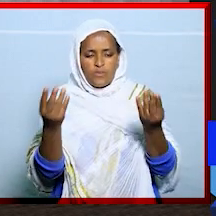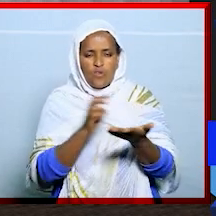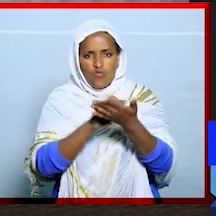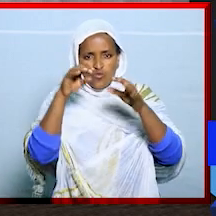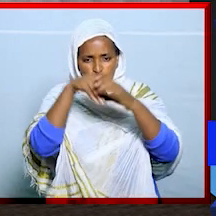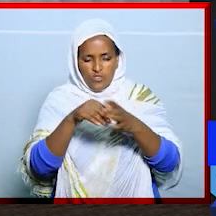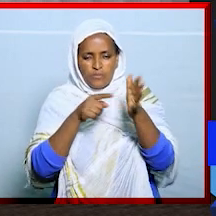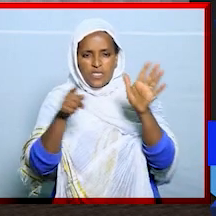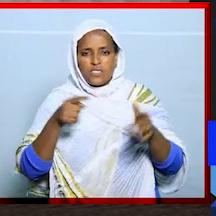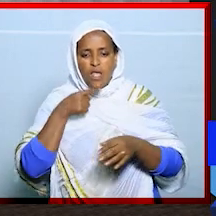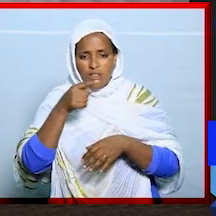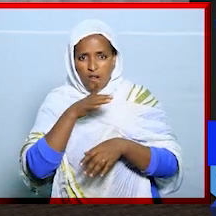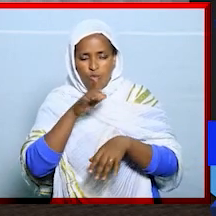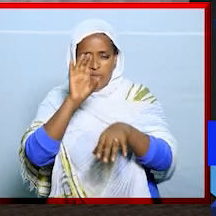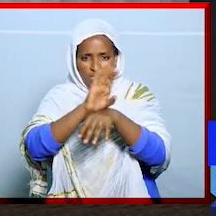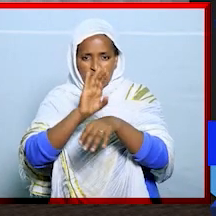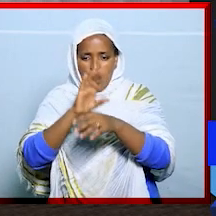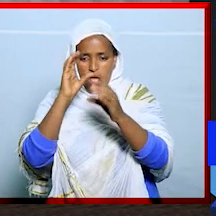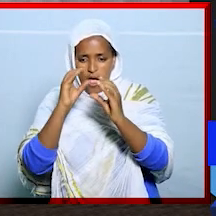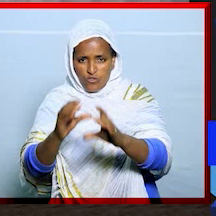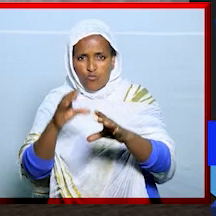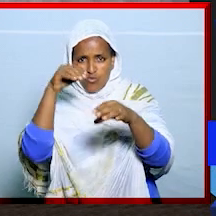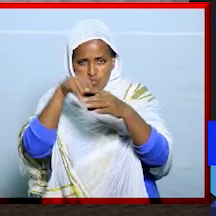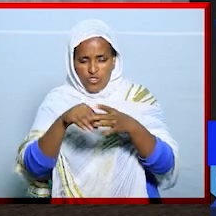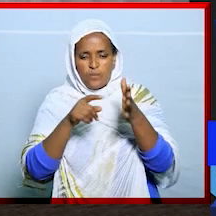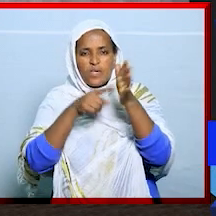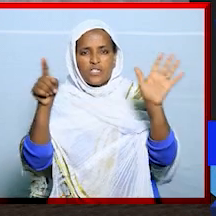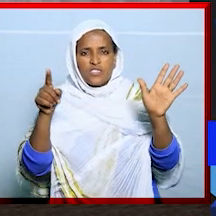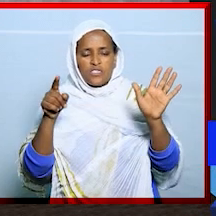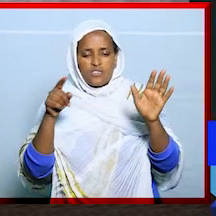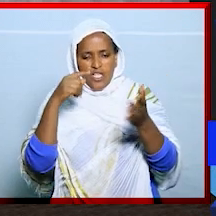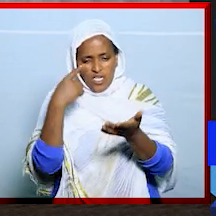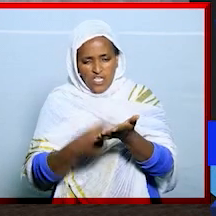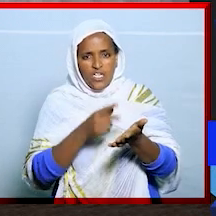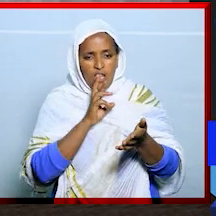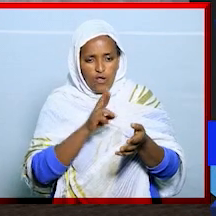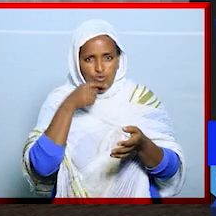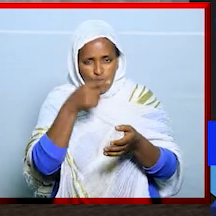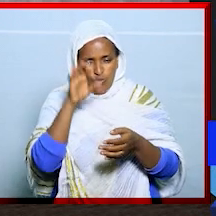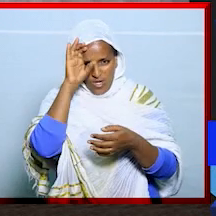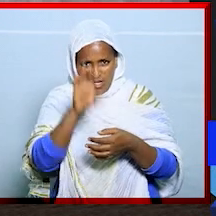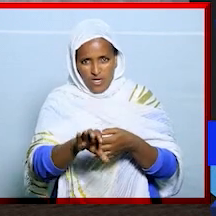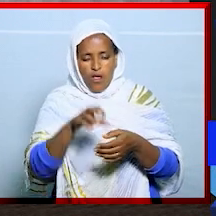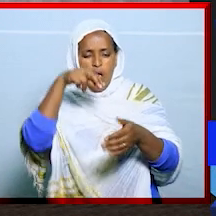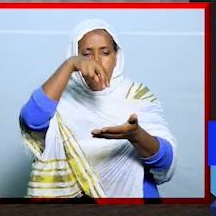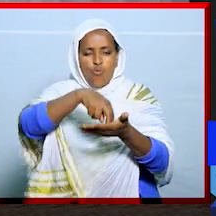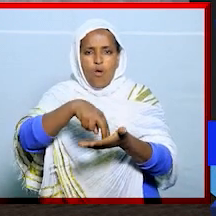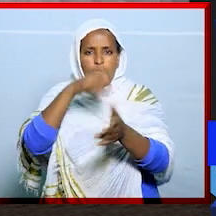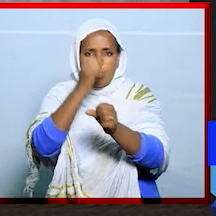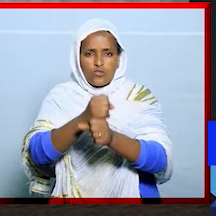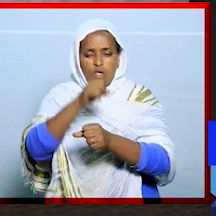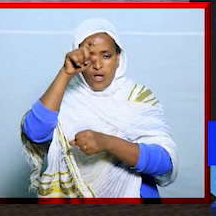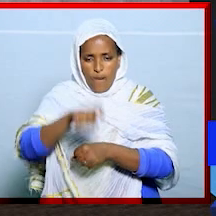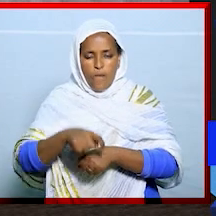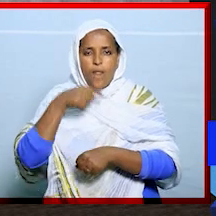የሚባሉት በመጽሐፍ ቅዱስ በግልጽ ያልተነገሩና በቤተክርስቲያን አስተምሮ በግልጽ እንዲህ ናቸው ተብለው የግድ